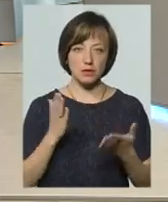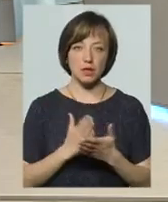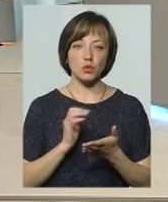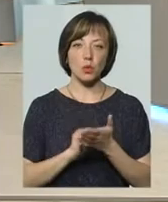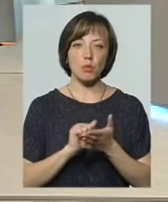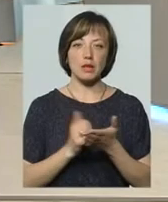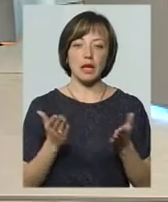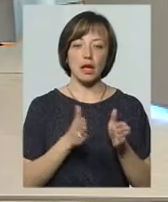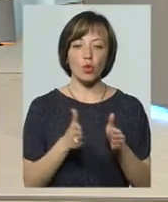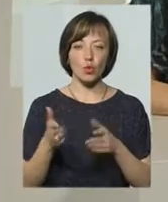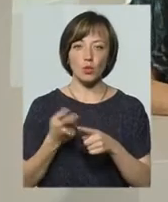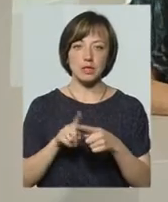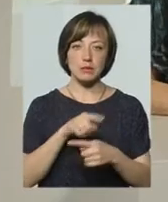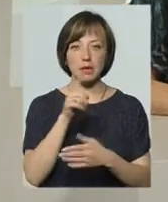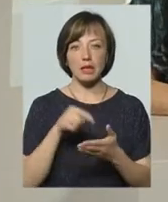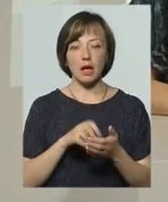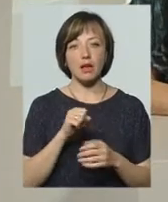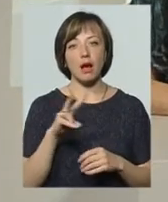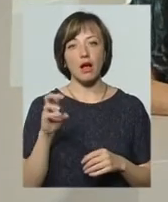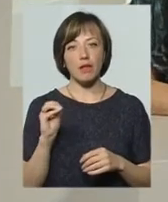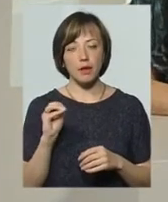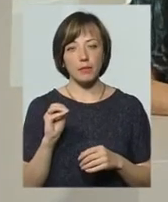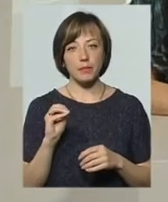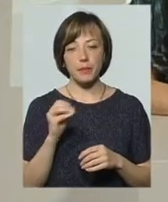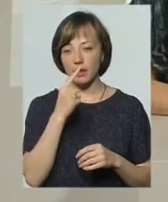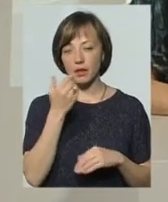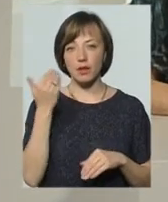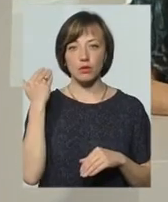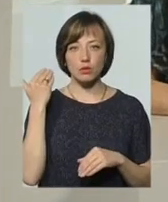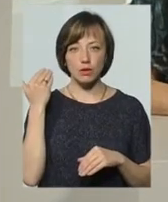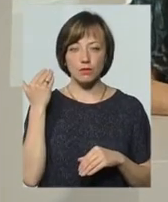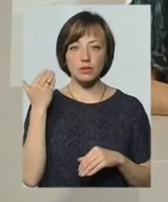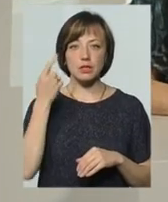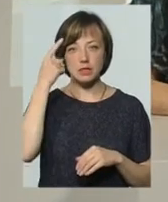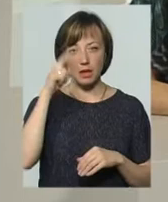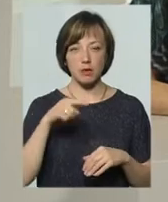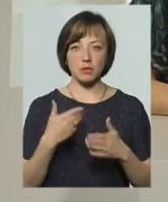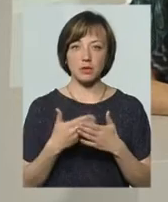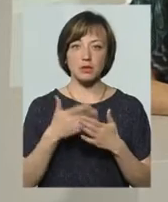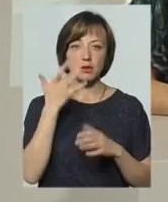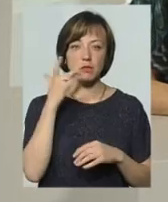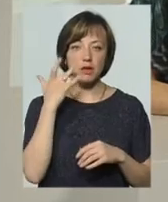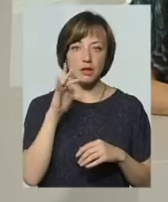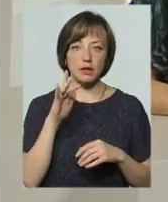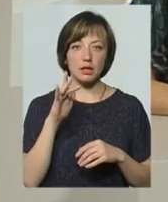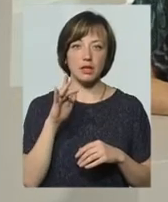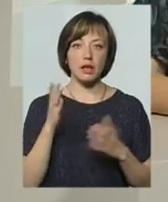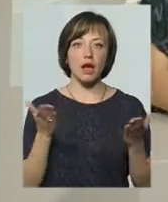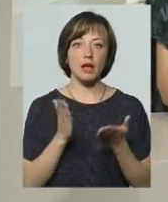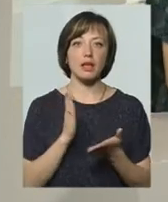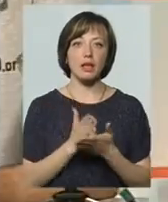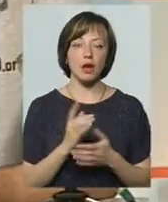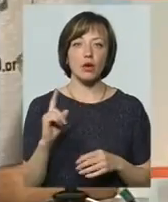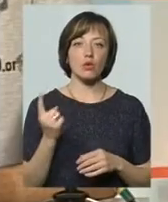документ, який регулює ці питання. Однак нещодавно, на минулому тижні, ми знаємо, що, наприклад, Сполучені Штати Америки, які є